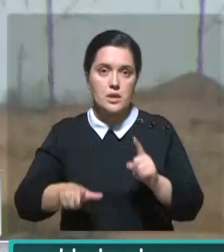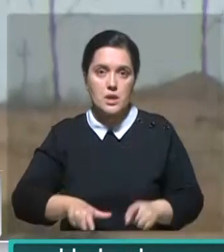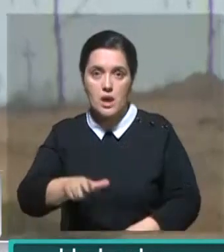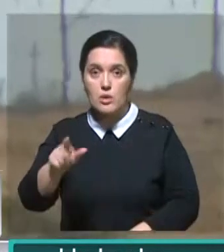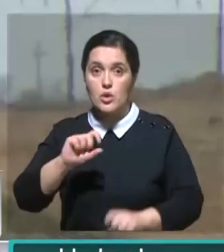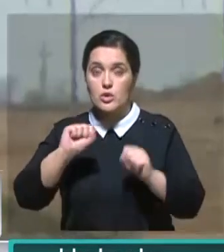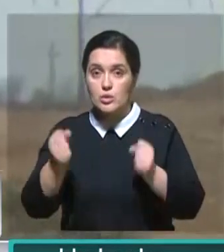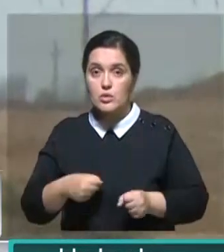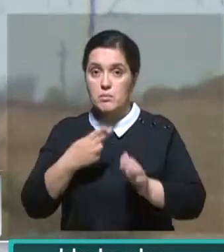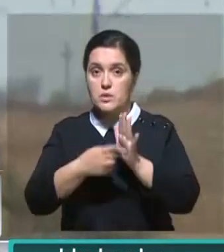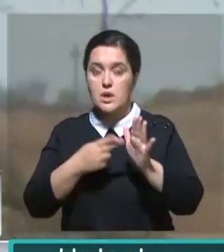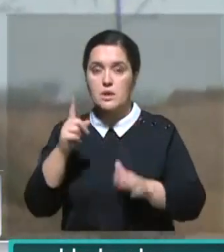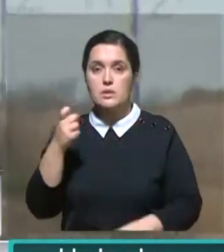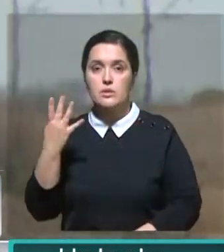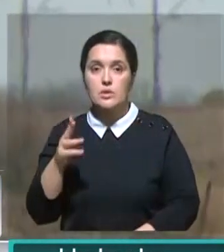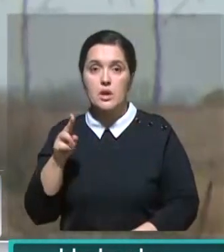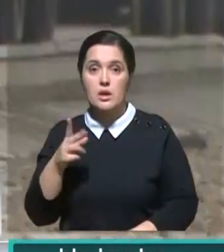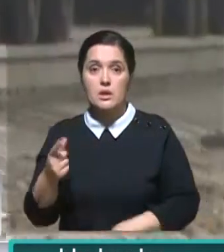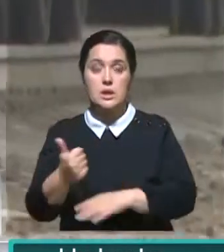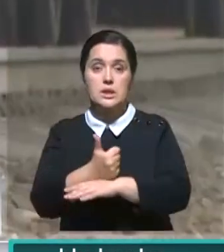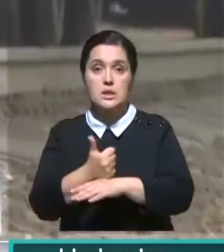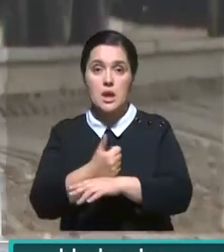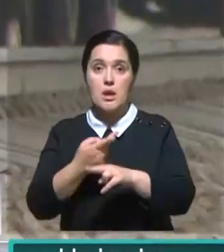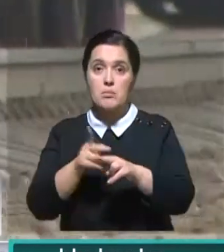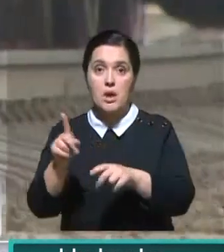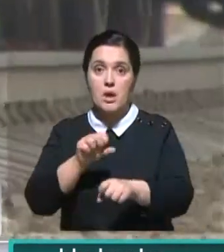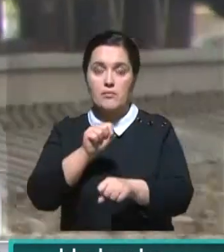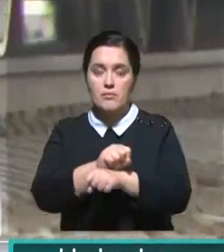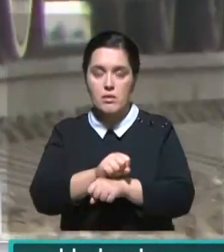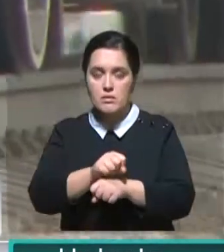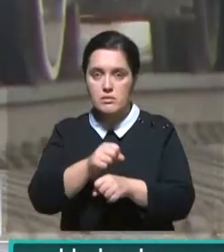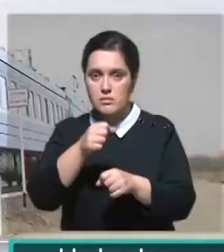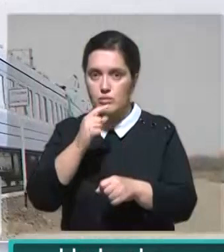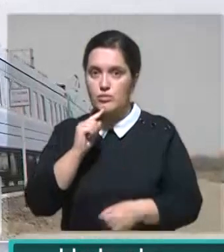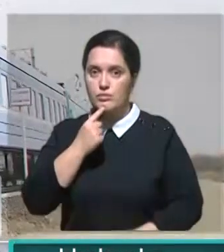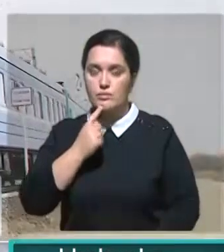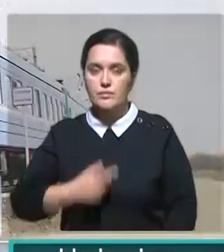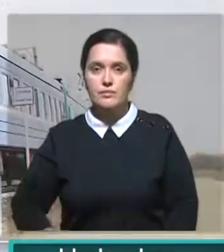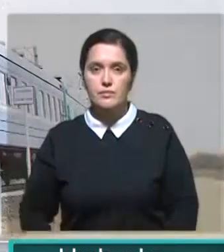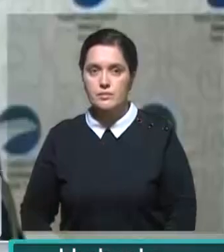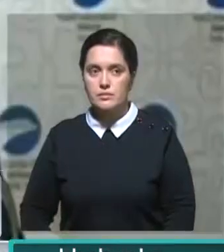При этом скорость некоторых поездов достигает 140 км в час, и остановить их непросто.